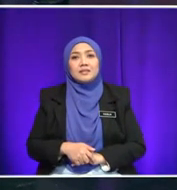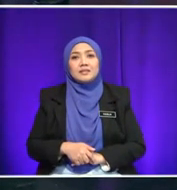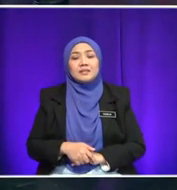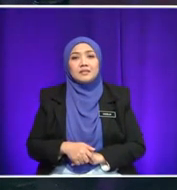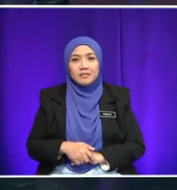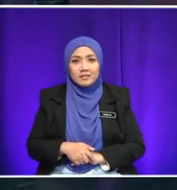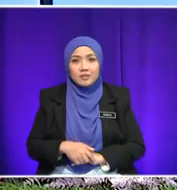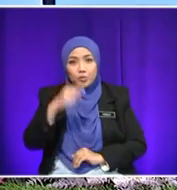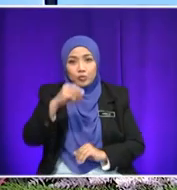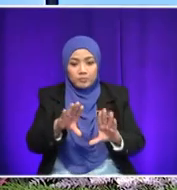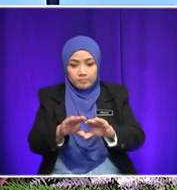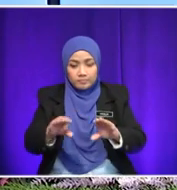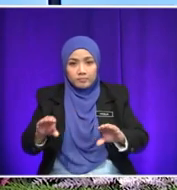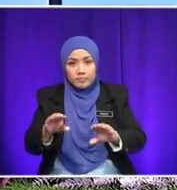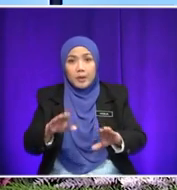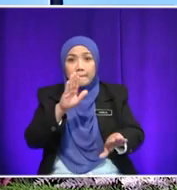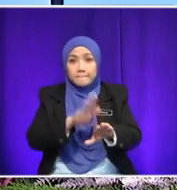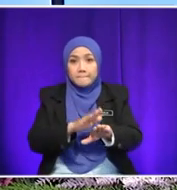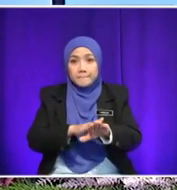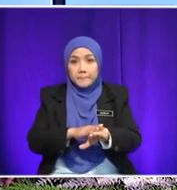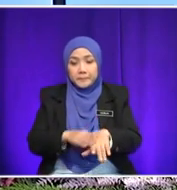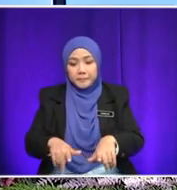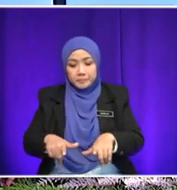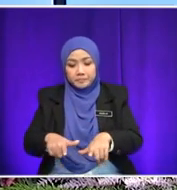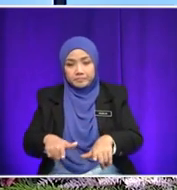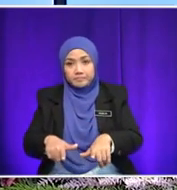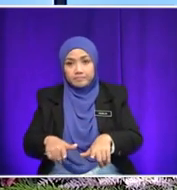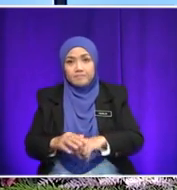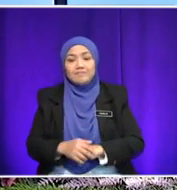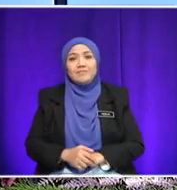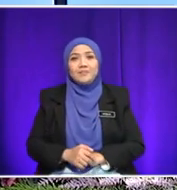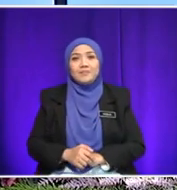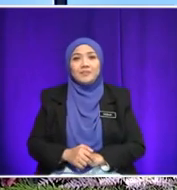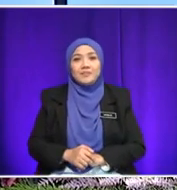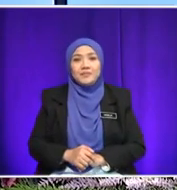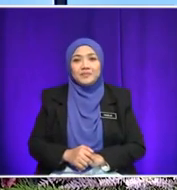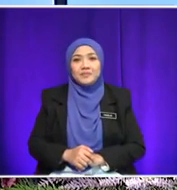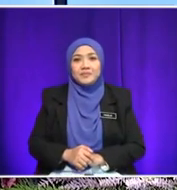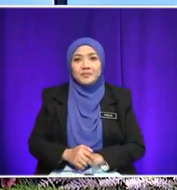ini menggunakan tenaga listrik